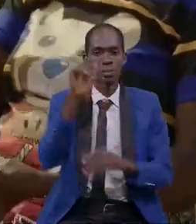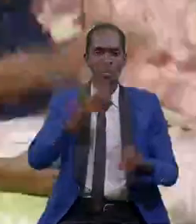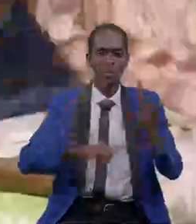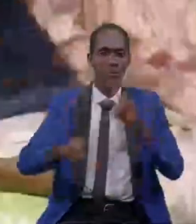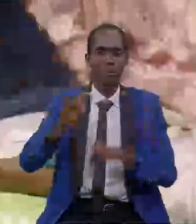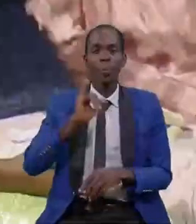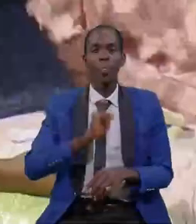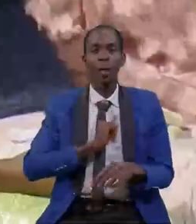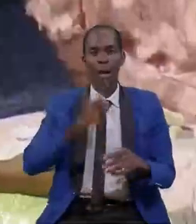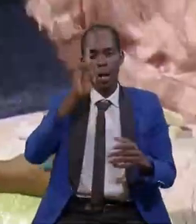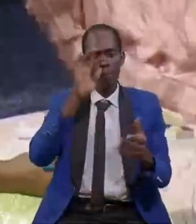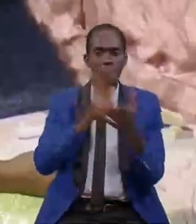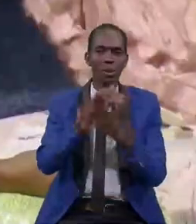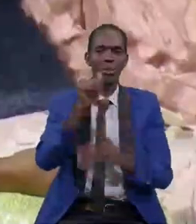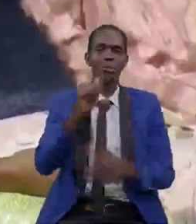je crois